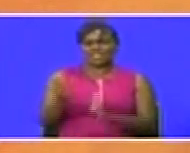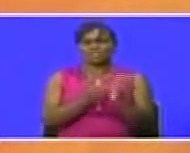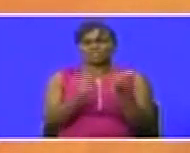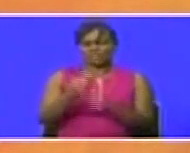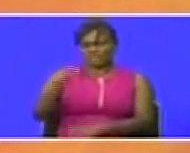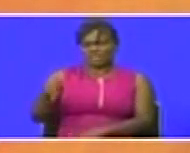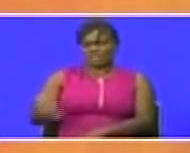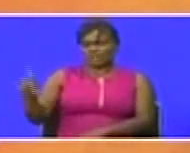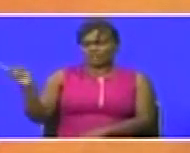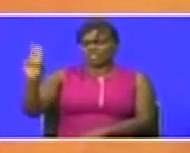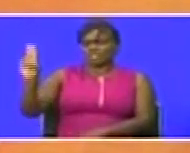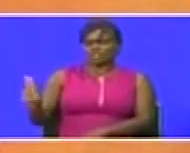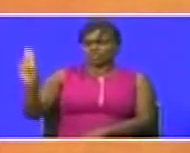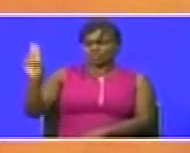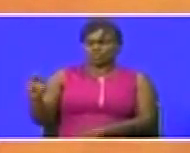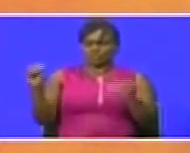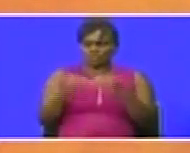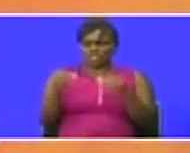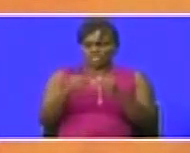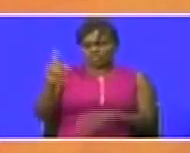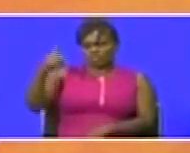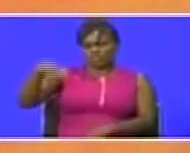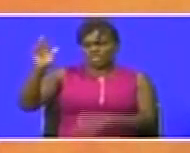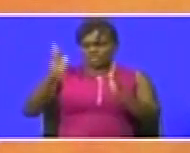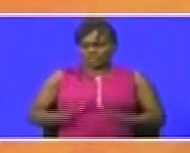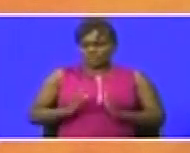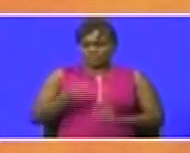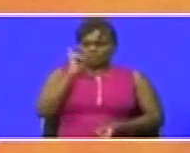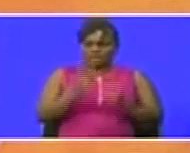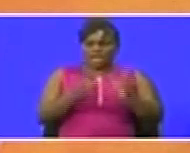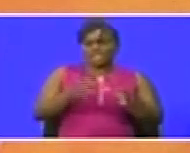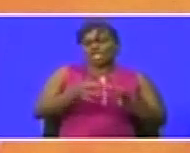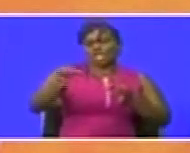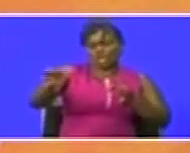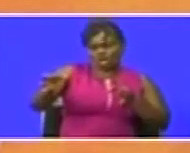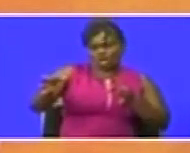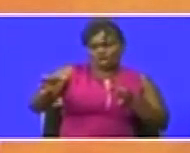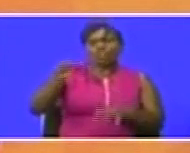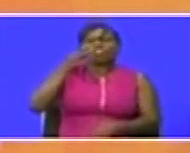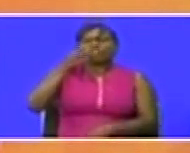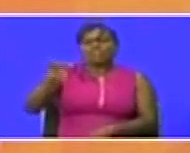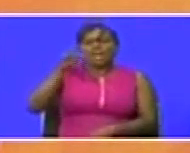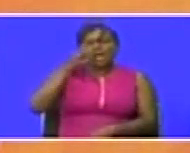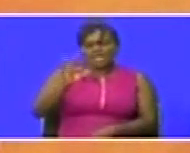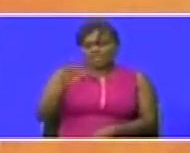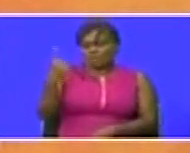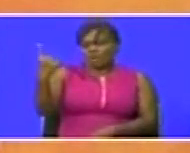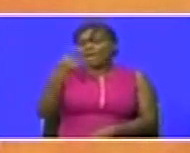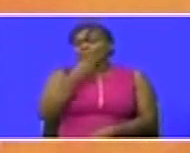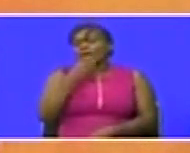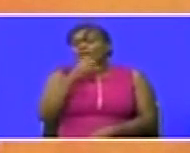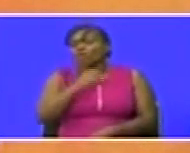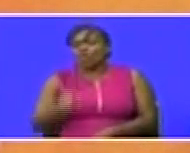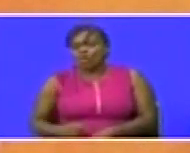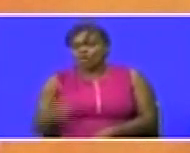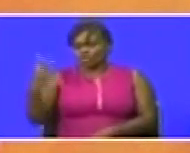keko rais uhuru kenyatta alut na wash wa mbio nfu za jiji la par mbio hizo zilwa na cpr kut mwenye umri